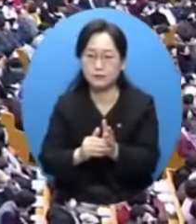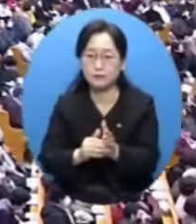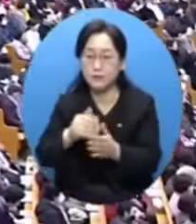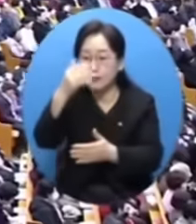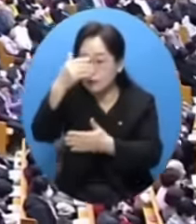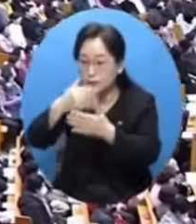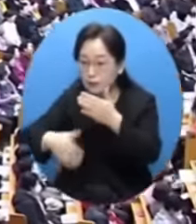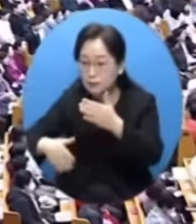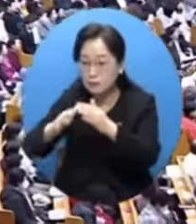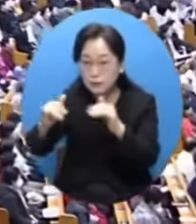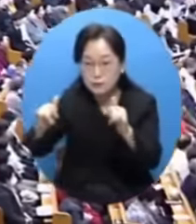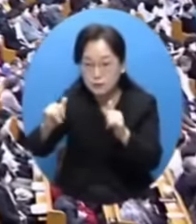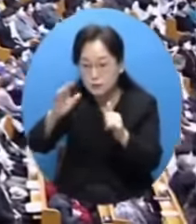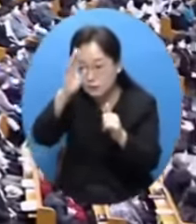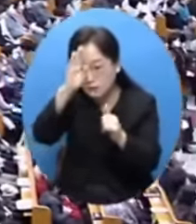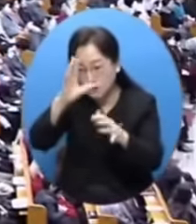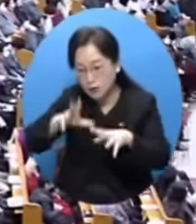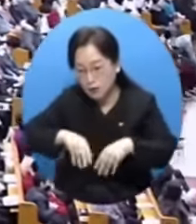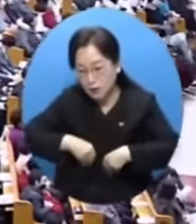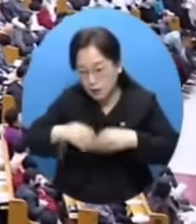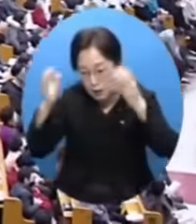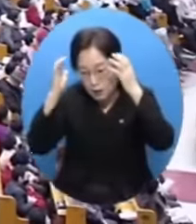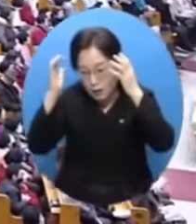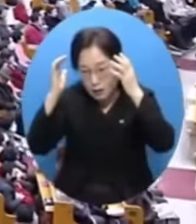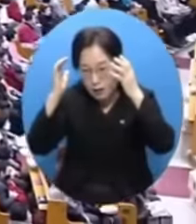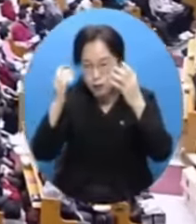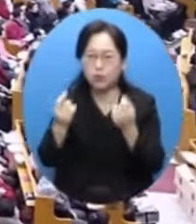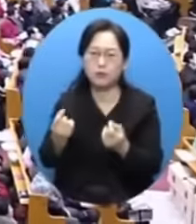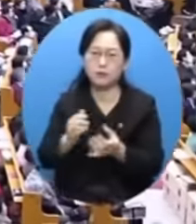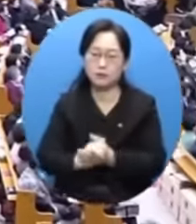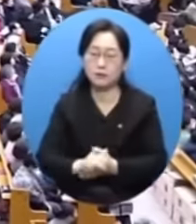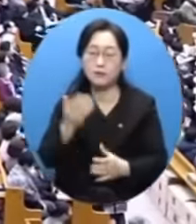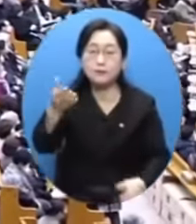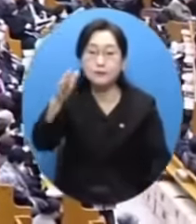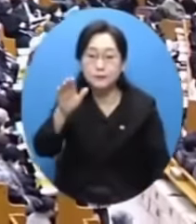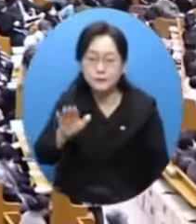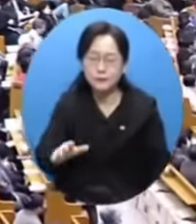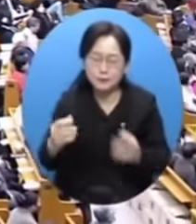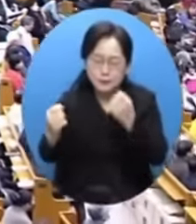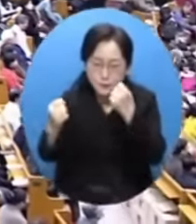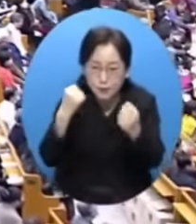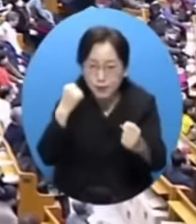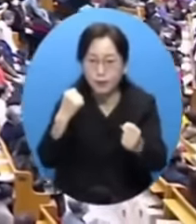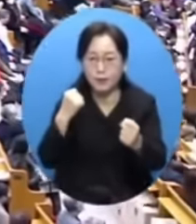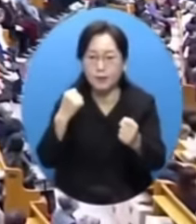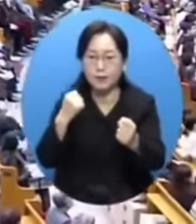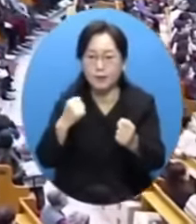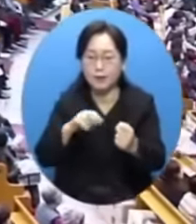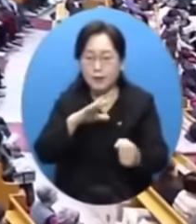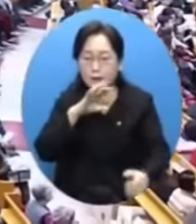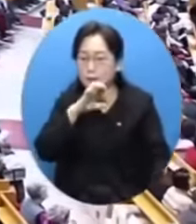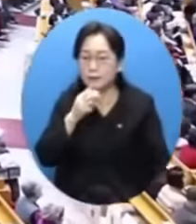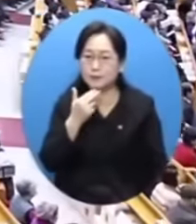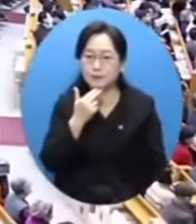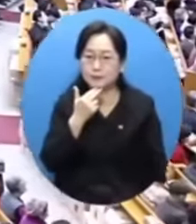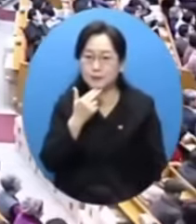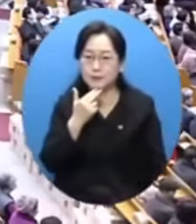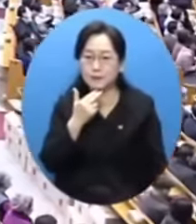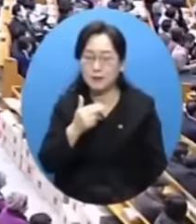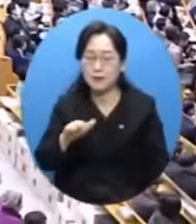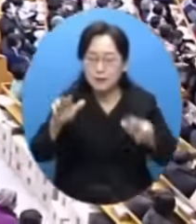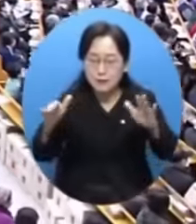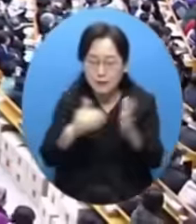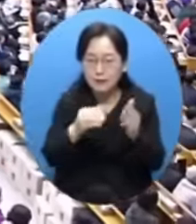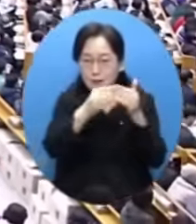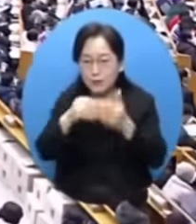나머지도 질병과 굶주림에 시달려 했습니다. 그러나 그런 어려움 속에서도 저들은 불평하지 않았습니다. 이것까지 인도해 주신